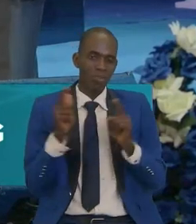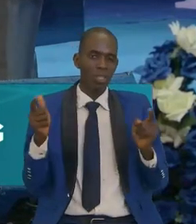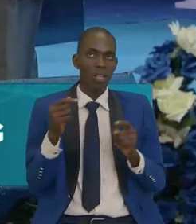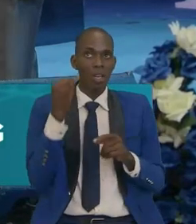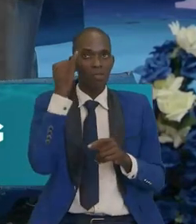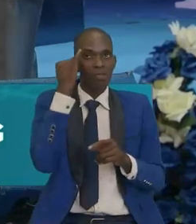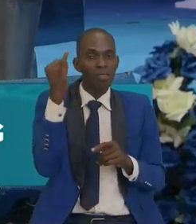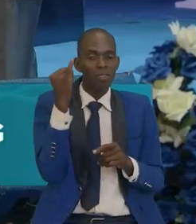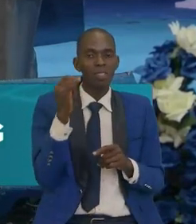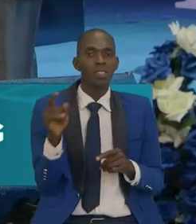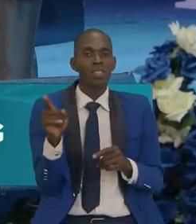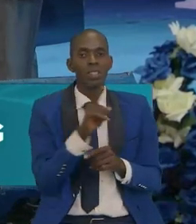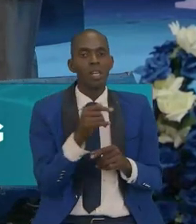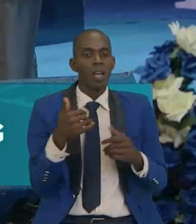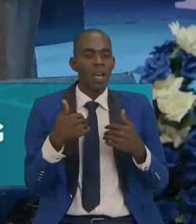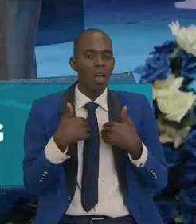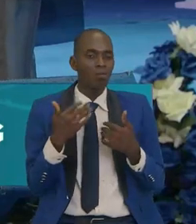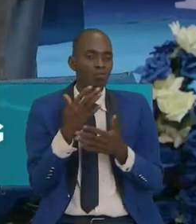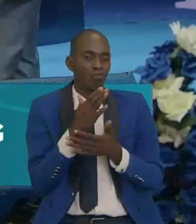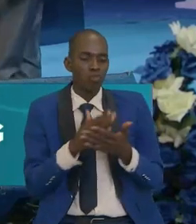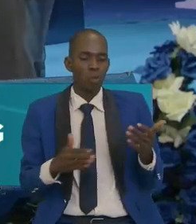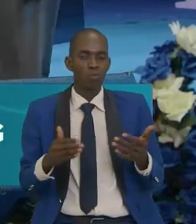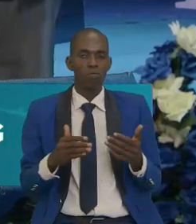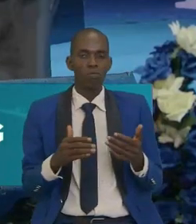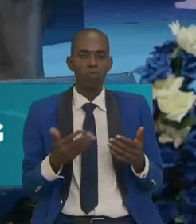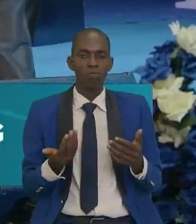Ils sont des gens qui ont des idées préconçues.